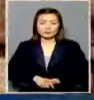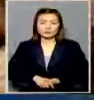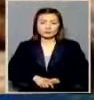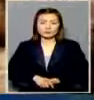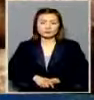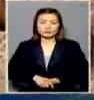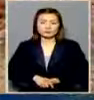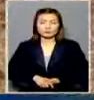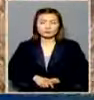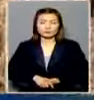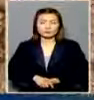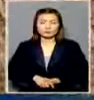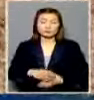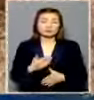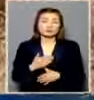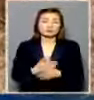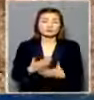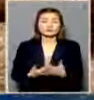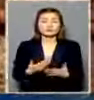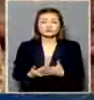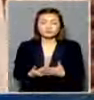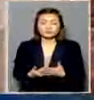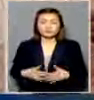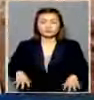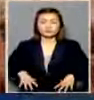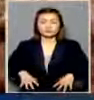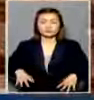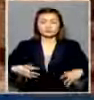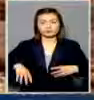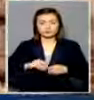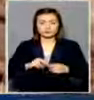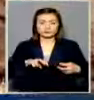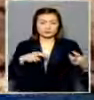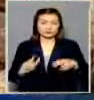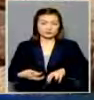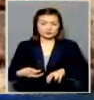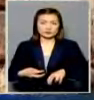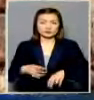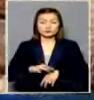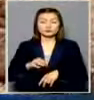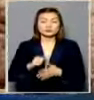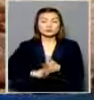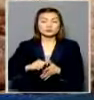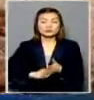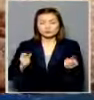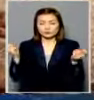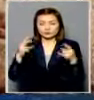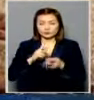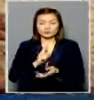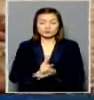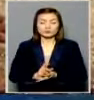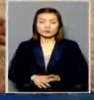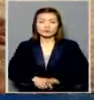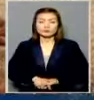Osunda jağday var yine bizde kanday kumek bulat. Ha jılkının, jılkının buna avru sebebi neden?